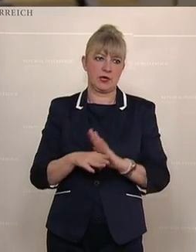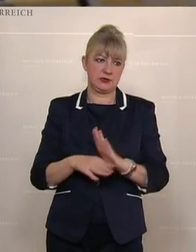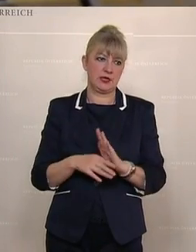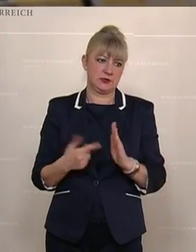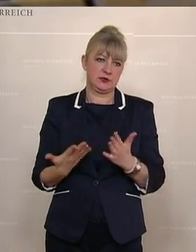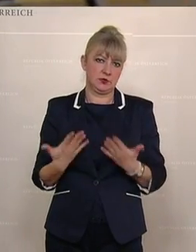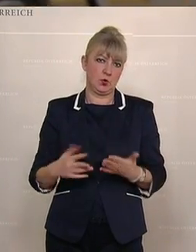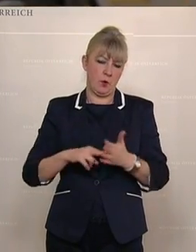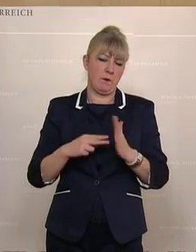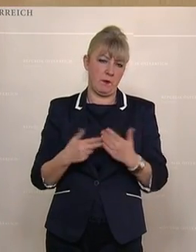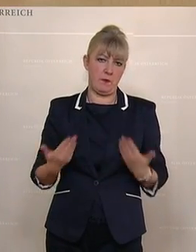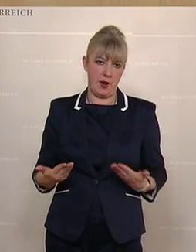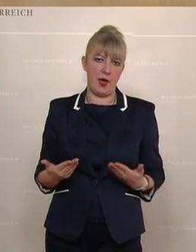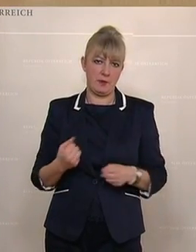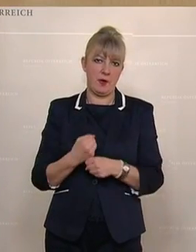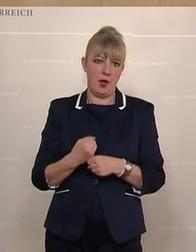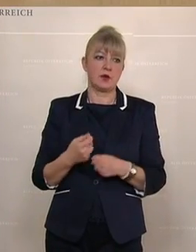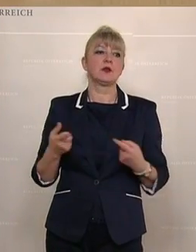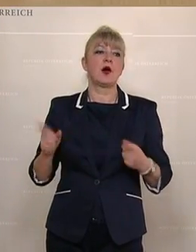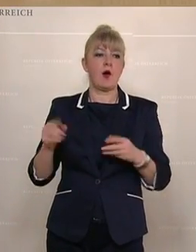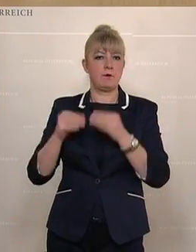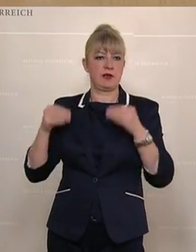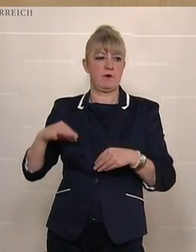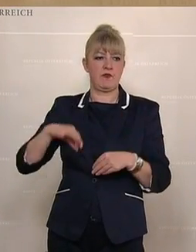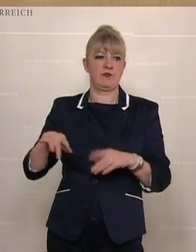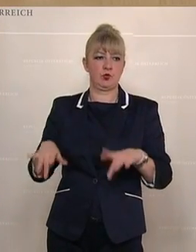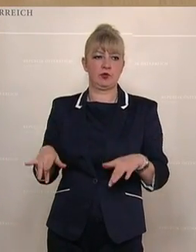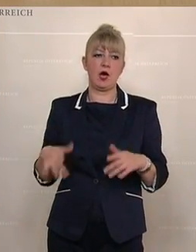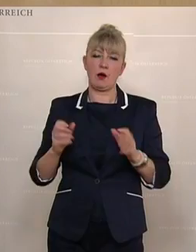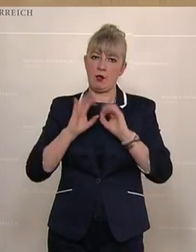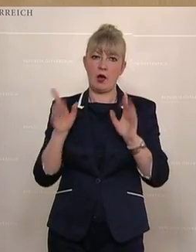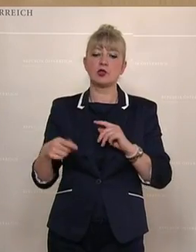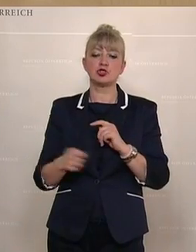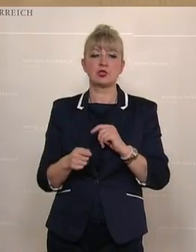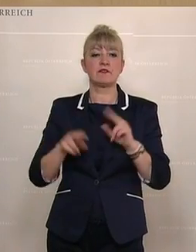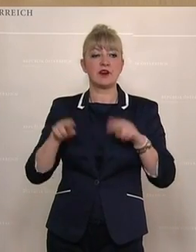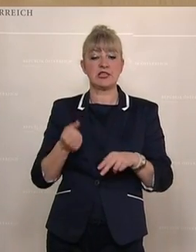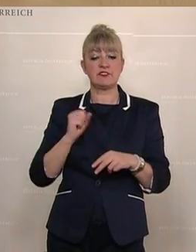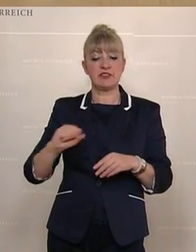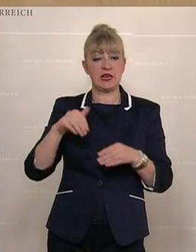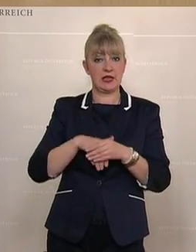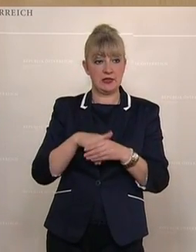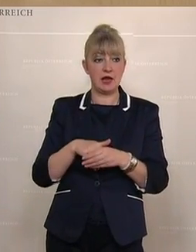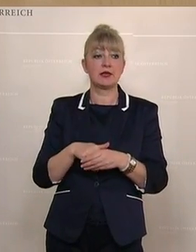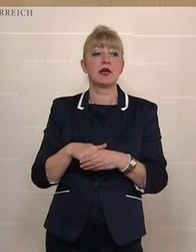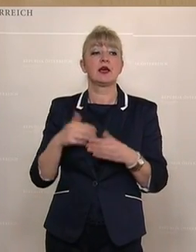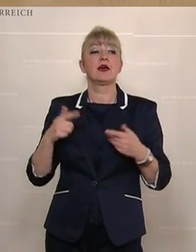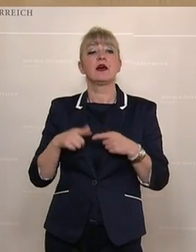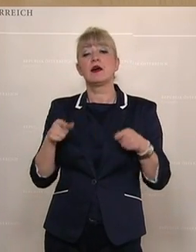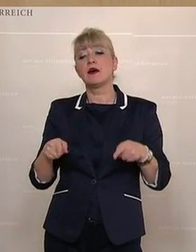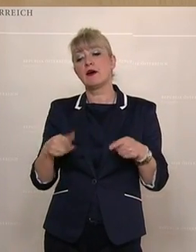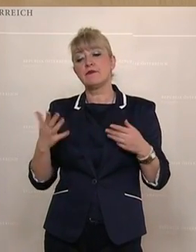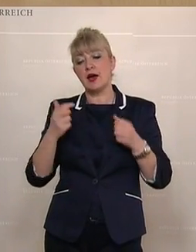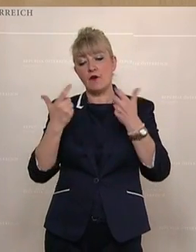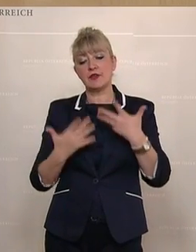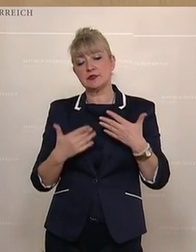Kommunikationsplattformengesetz vor sich sieht und die Plattformen auch verpflichtet. Und das sage ich ganz deutlich, strafrechtswidrige Inhalte, die taxativ,